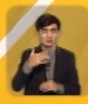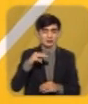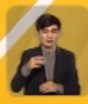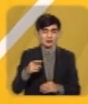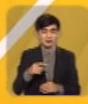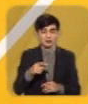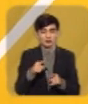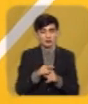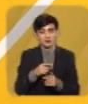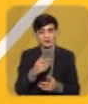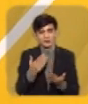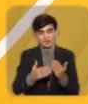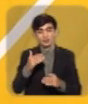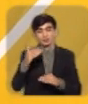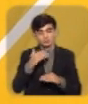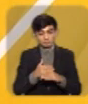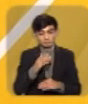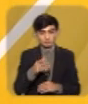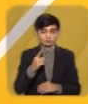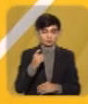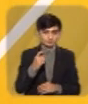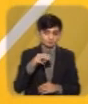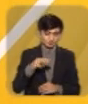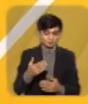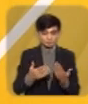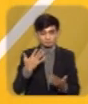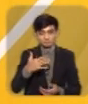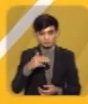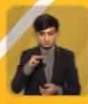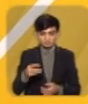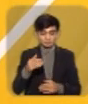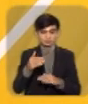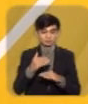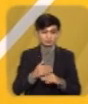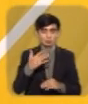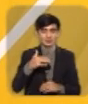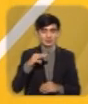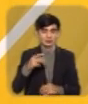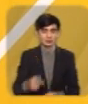50, да. Опускаемся тоже, да. Есть 100 тенге, есть 50 тенге. Опускаемся на 50 тенге.